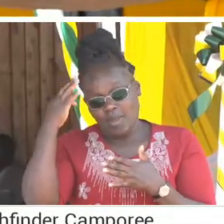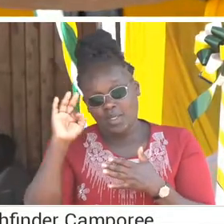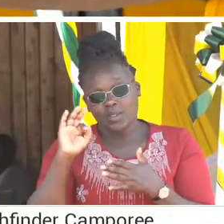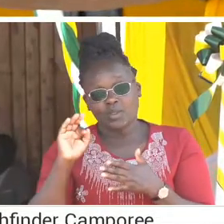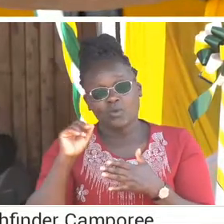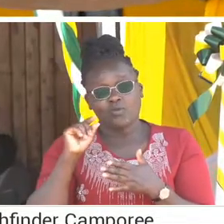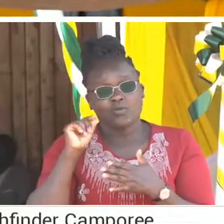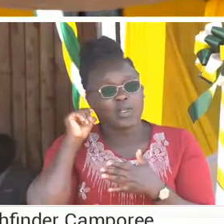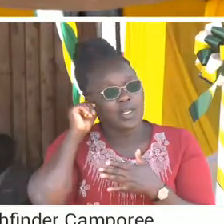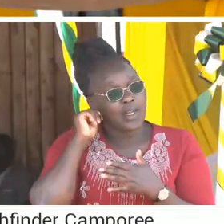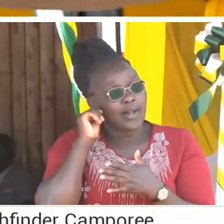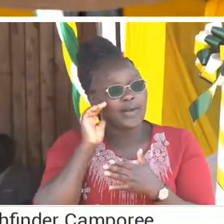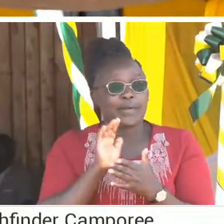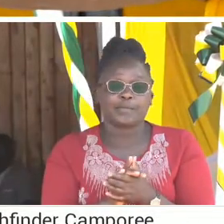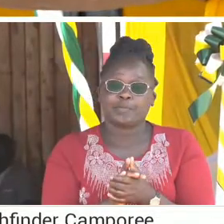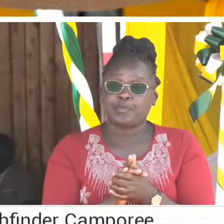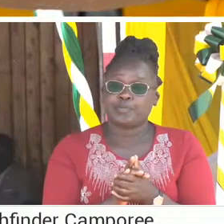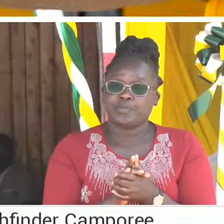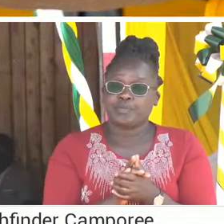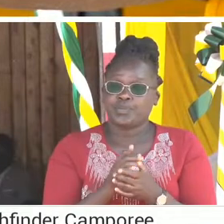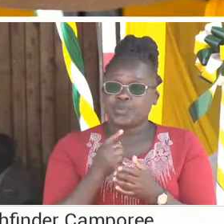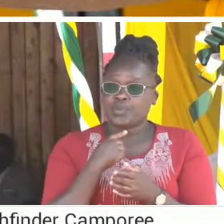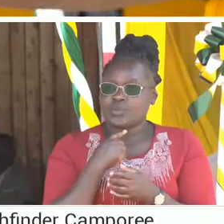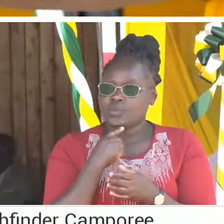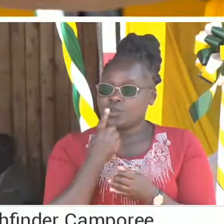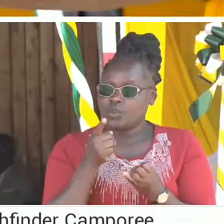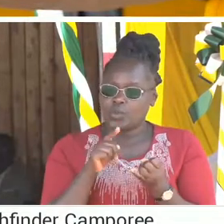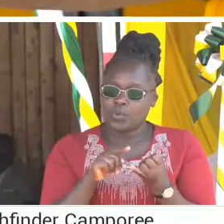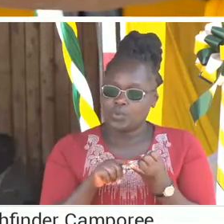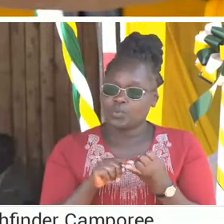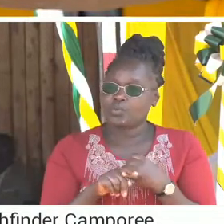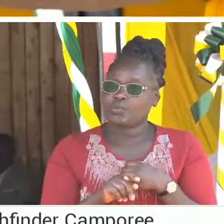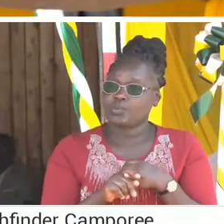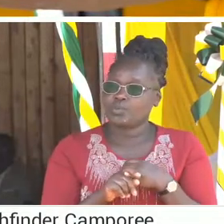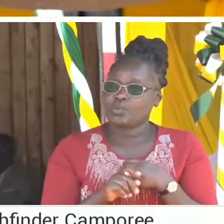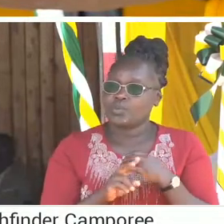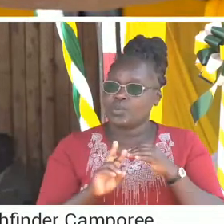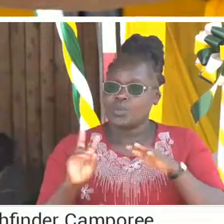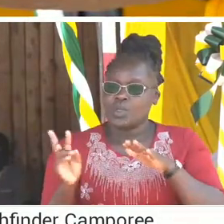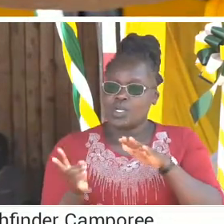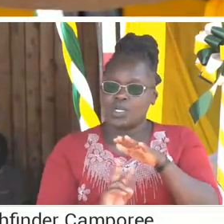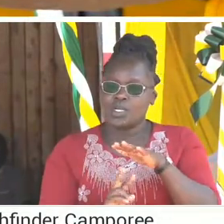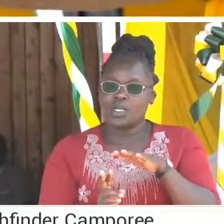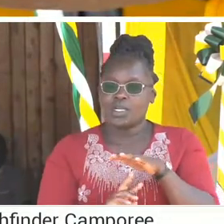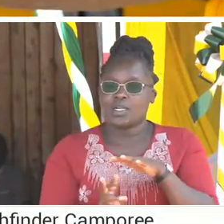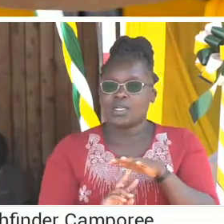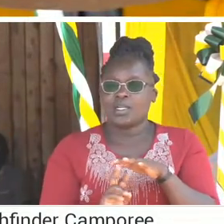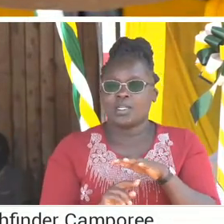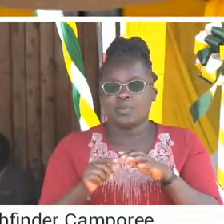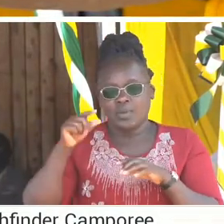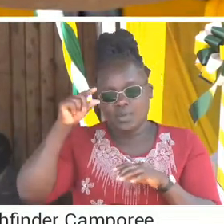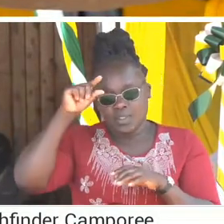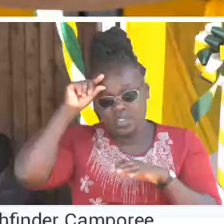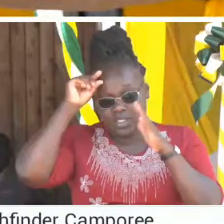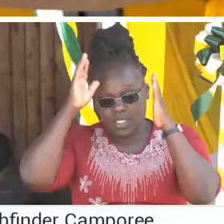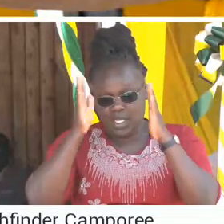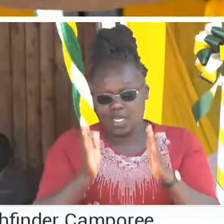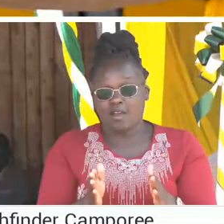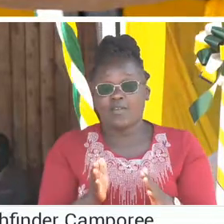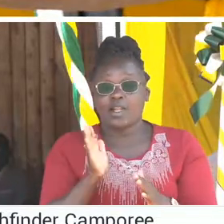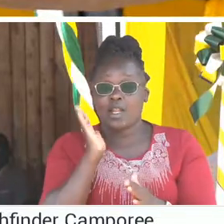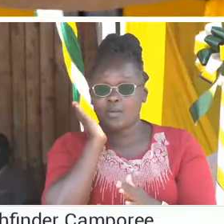na deputy governor wetu ambaye tunampenda sana, Mama Daktari Yulita